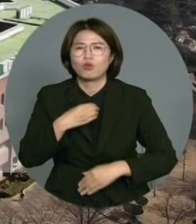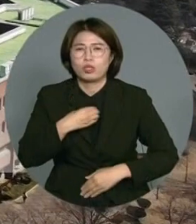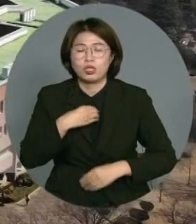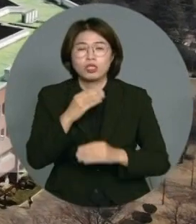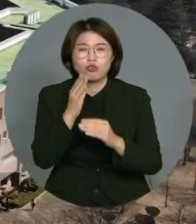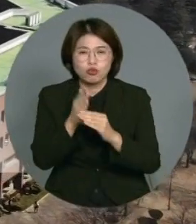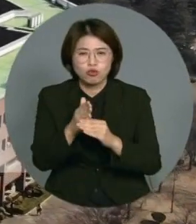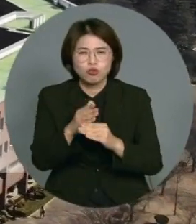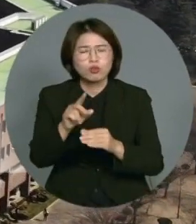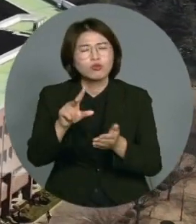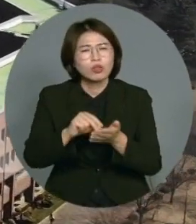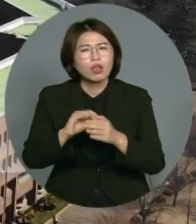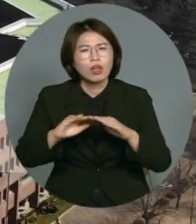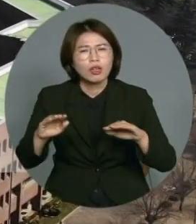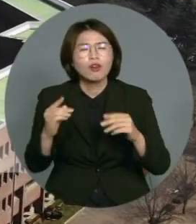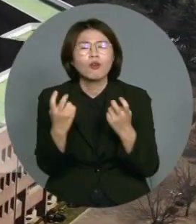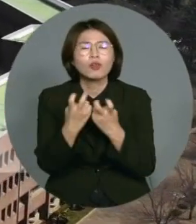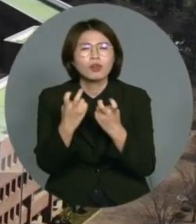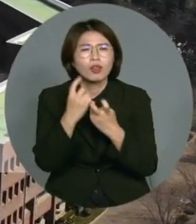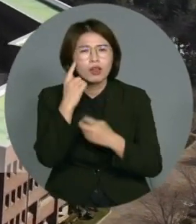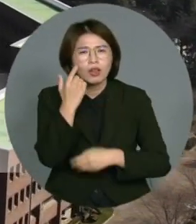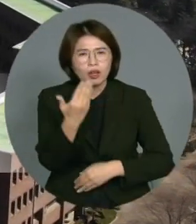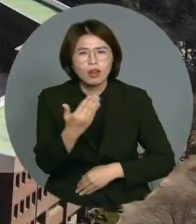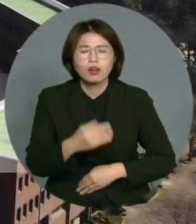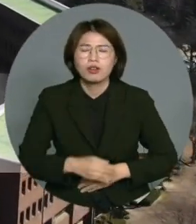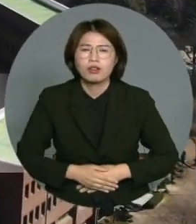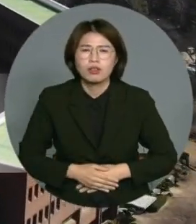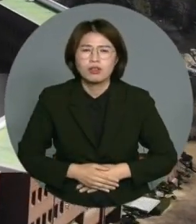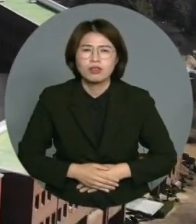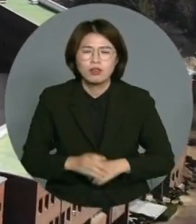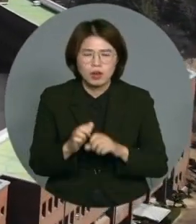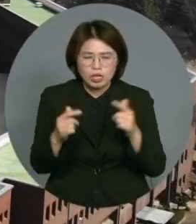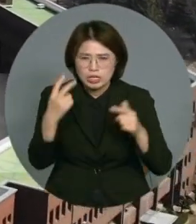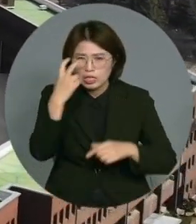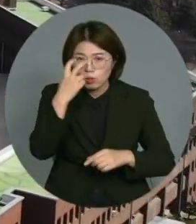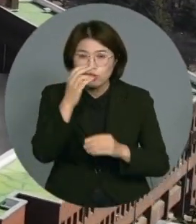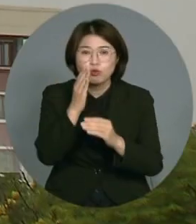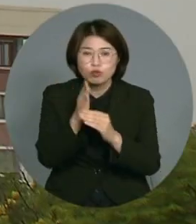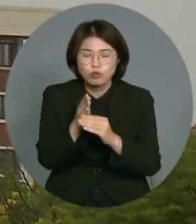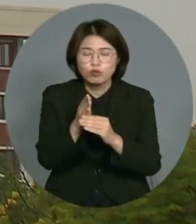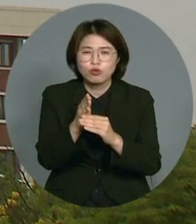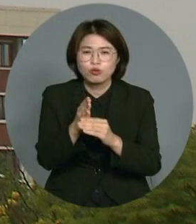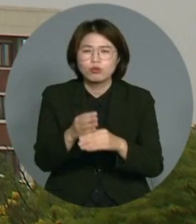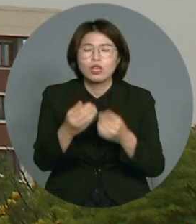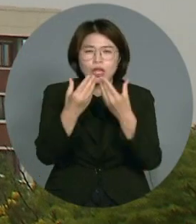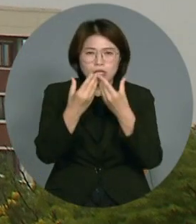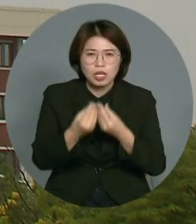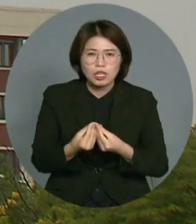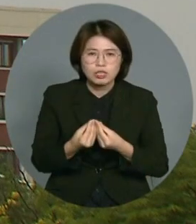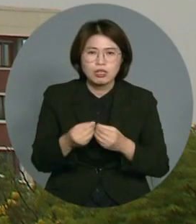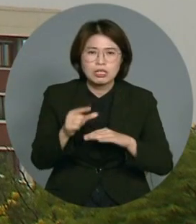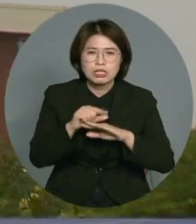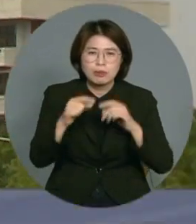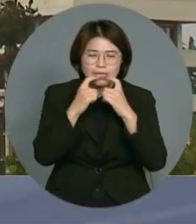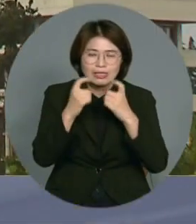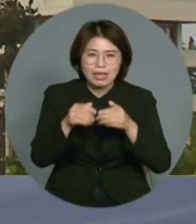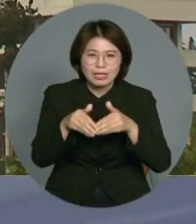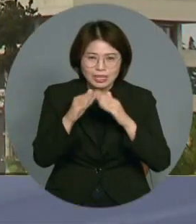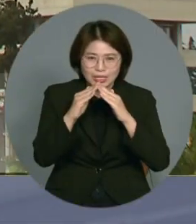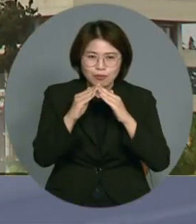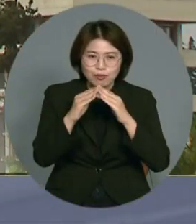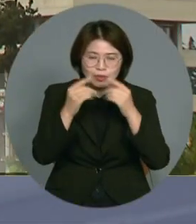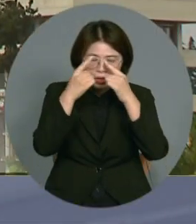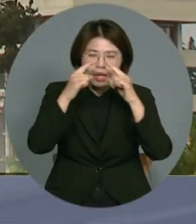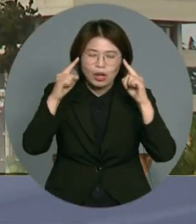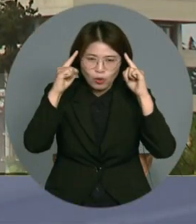있거든요이 문제 어떻게 해결하실 겁니까 옛날 측면에서 이제 검토를 해 보고 있는데 예를 들어서 지방 사립대학 내려